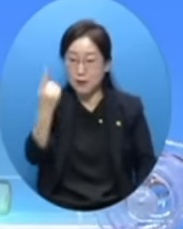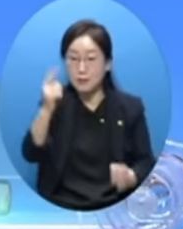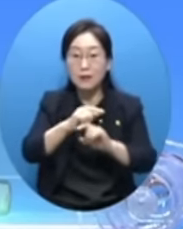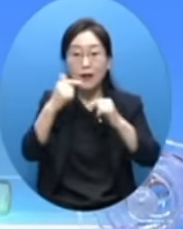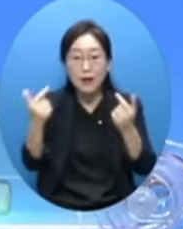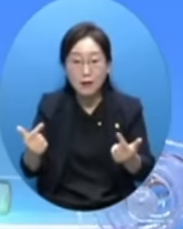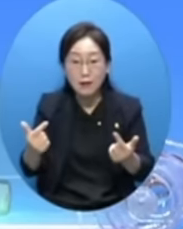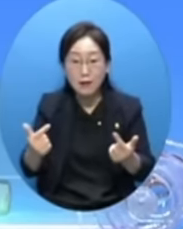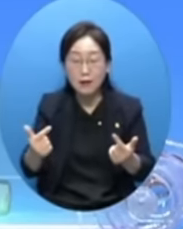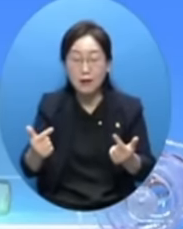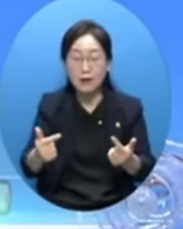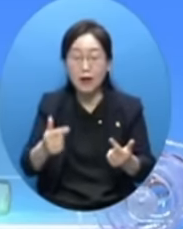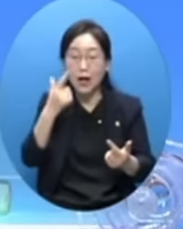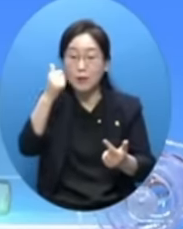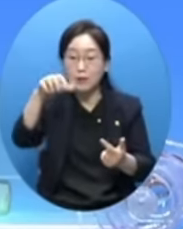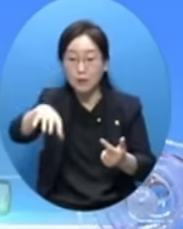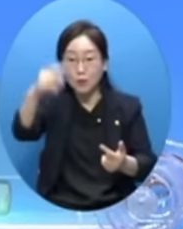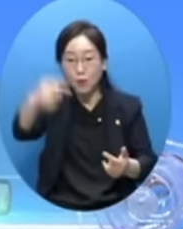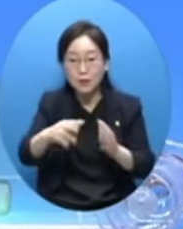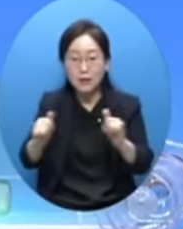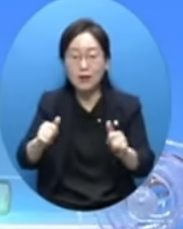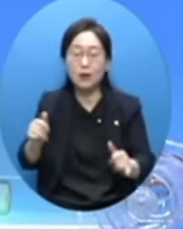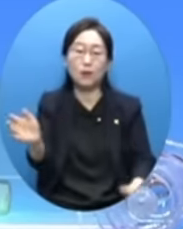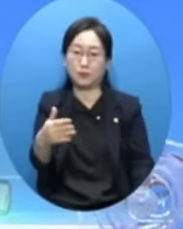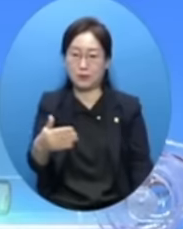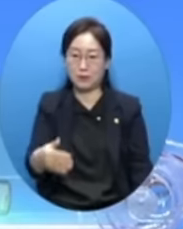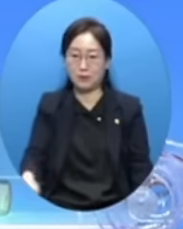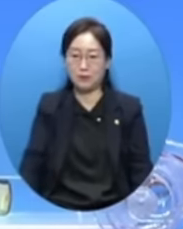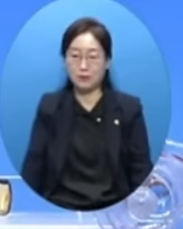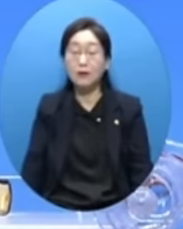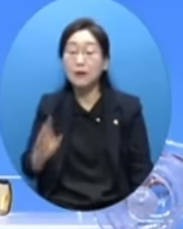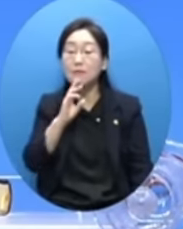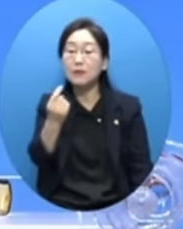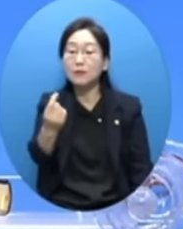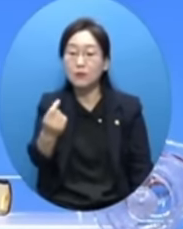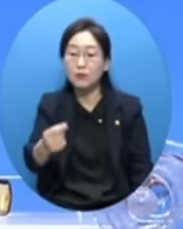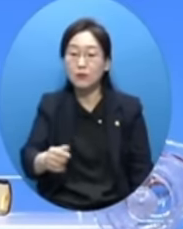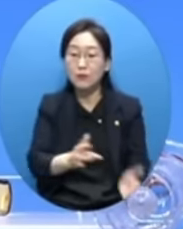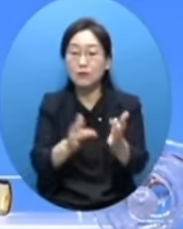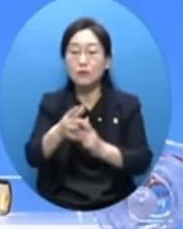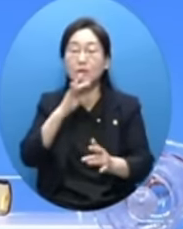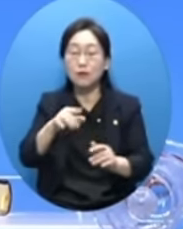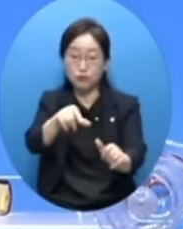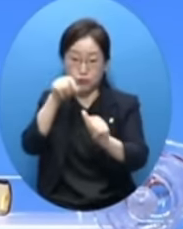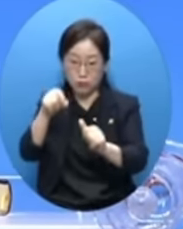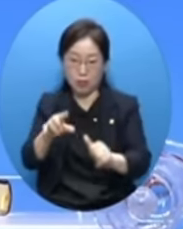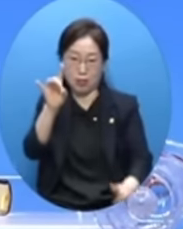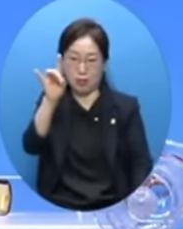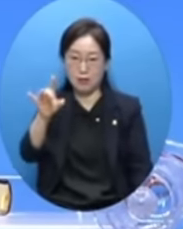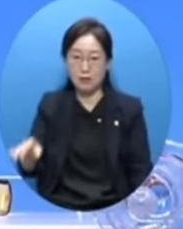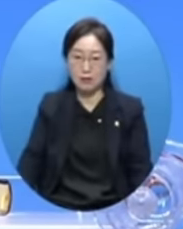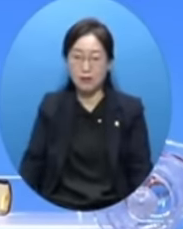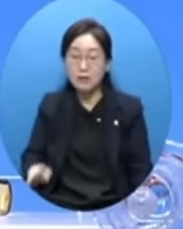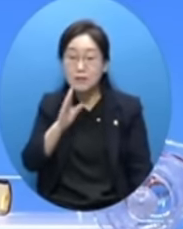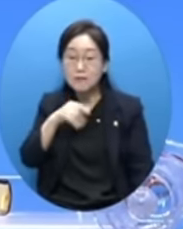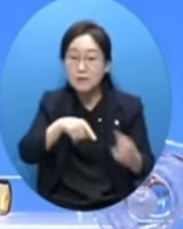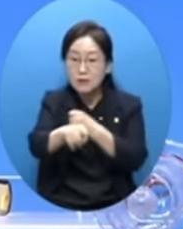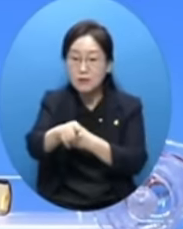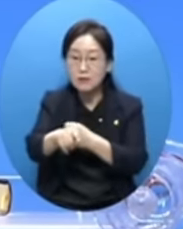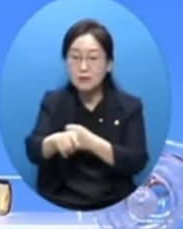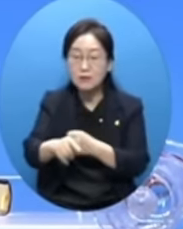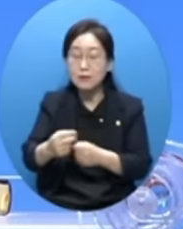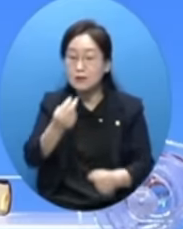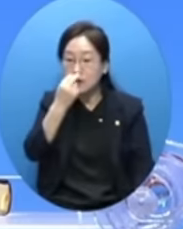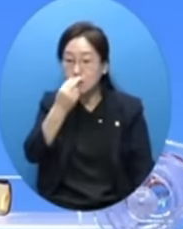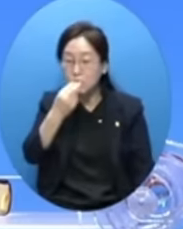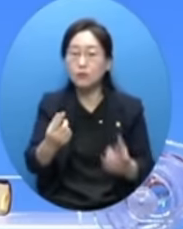않고는 아버지께로 올 자가 없느니라. 그렇습니다. 예수님만이 유일한 구원의 길이 되시고 참 진리가 되시고